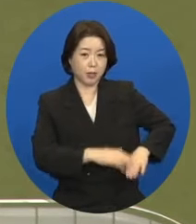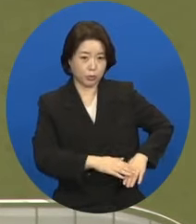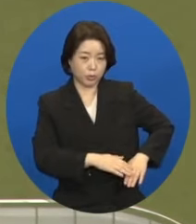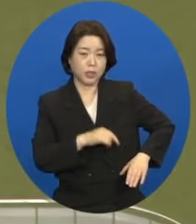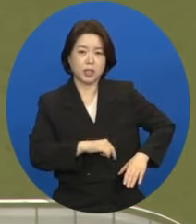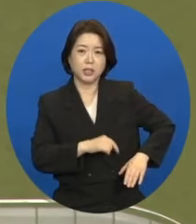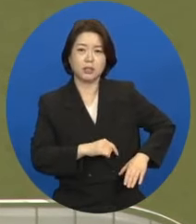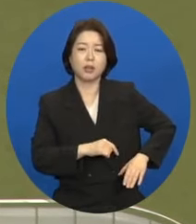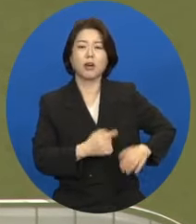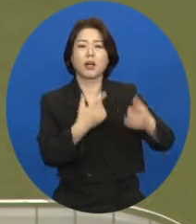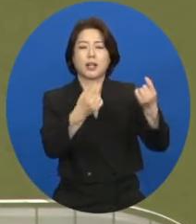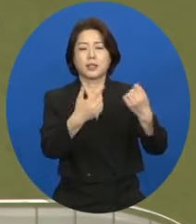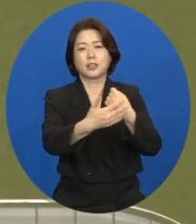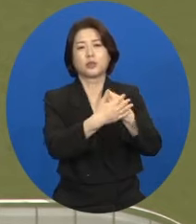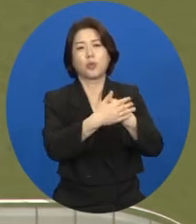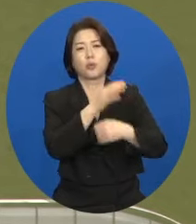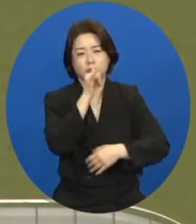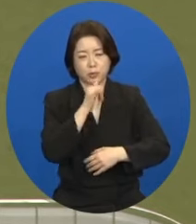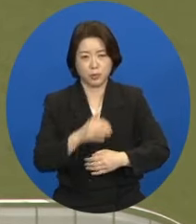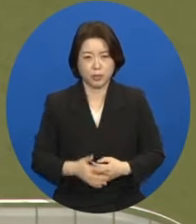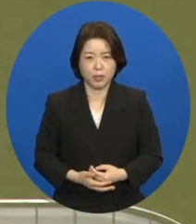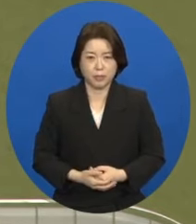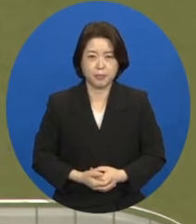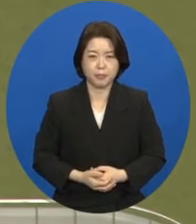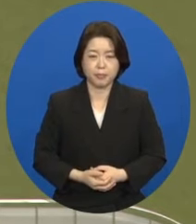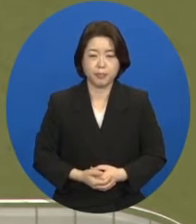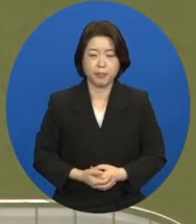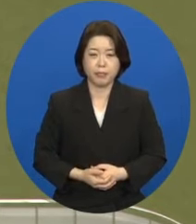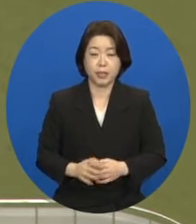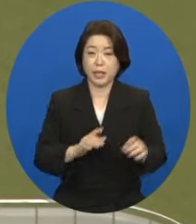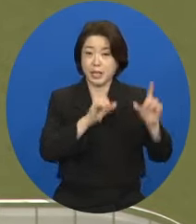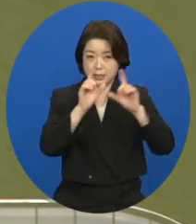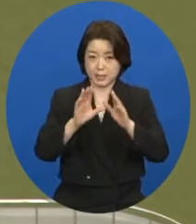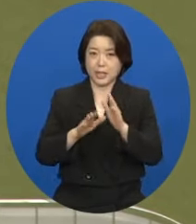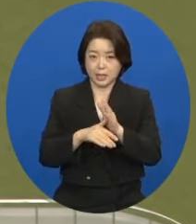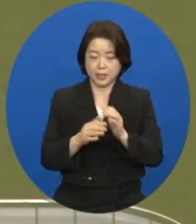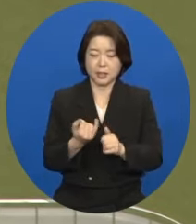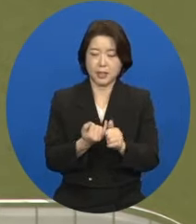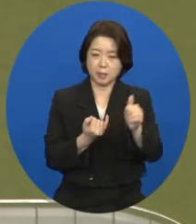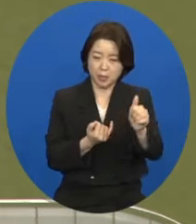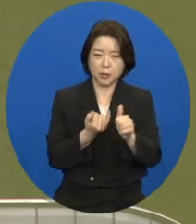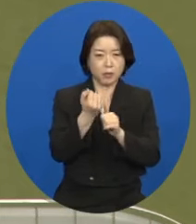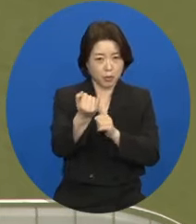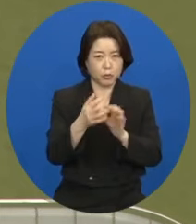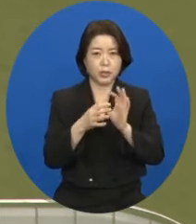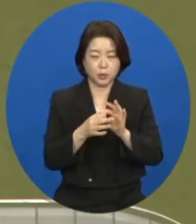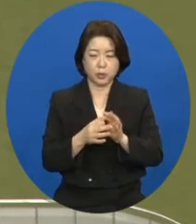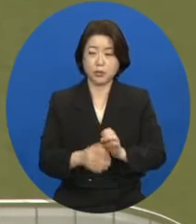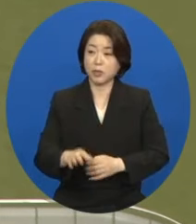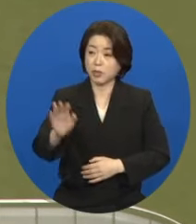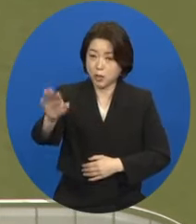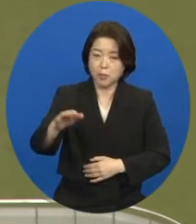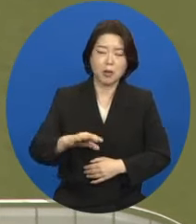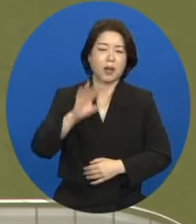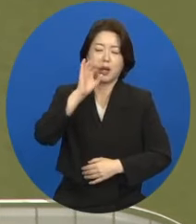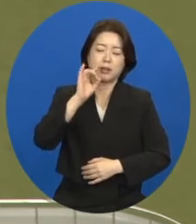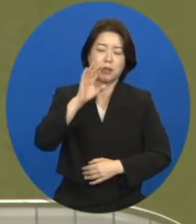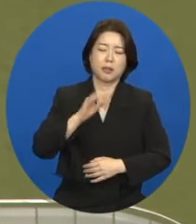그런데 참으로 살다 보면 참 그럴 때가 있어요. 때로는 배우자를 통해서 여보,